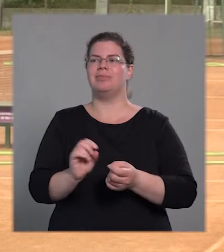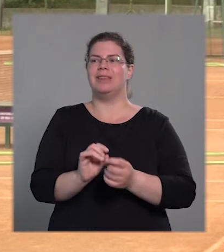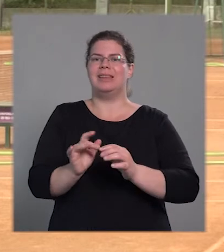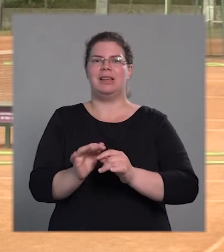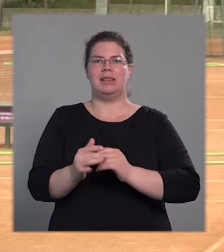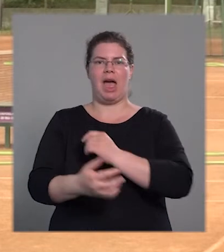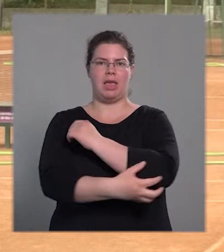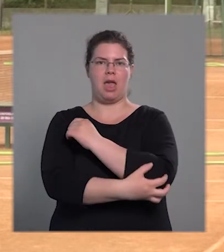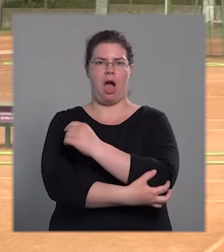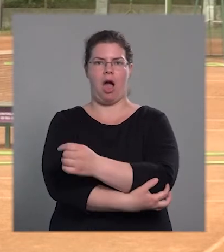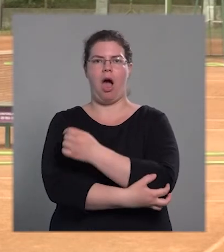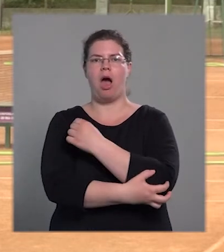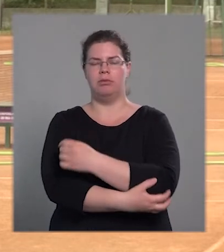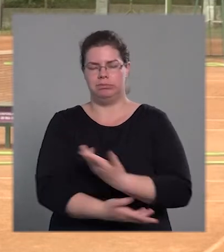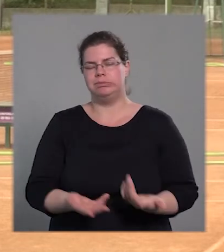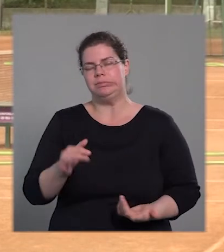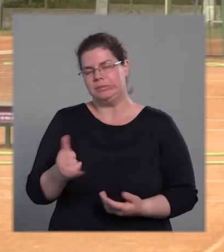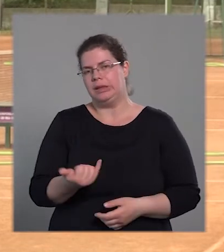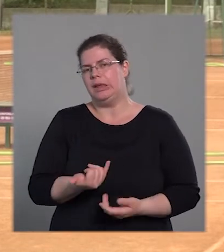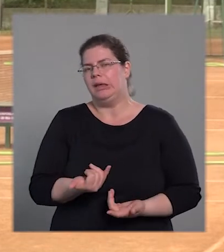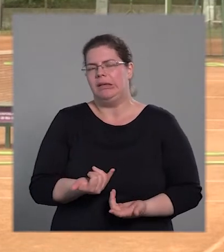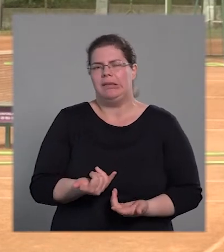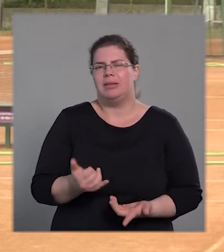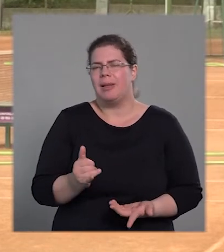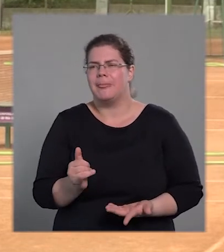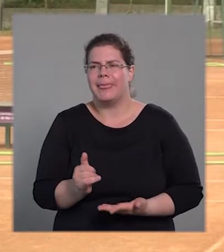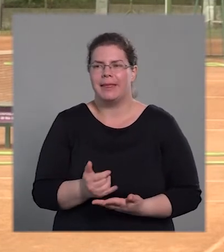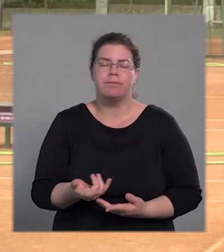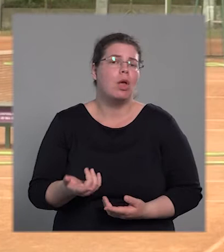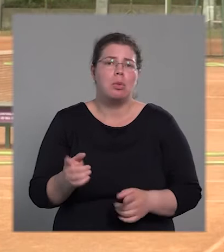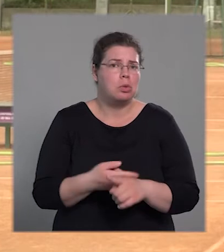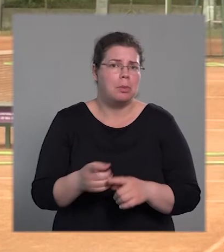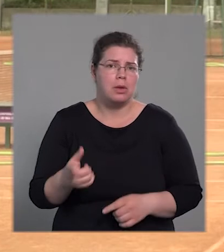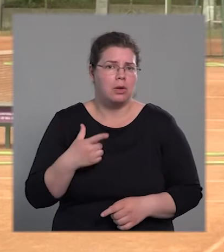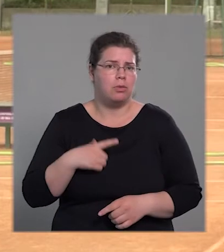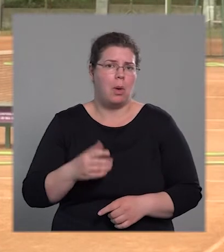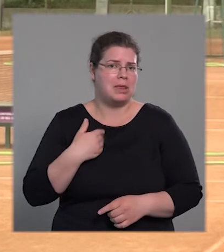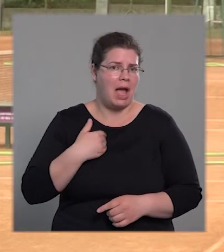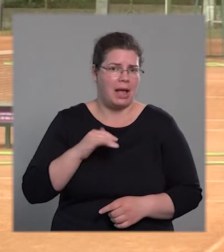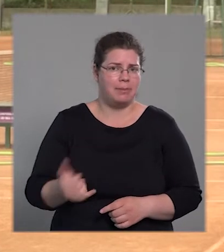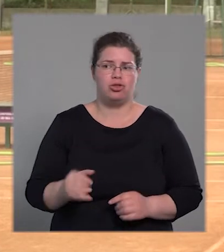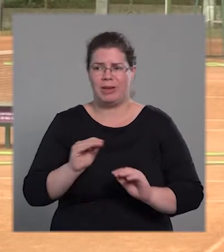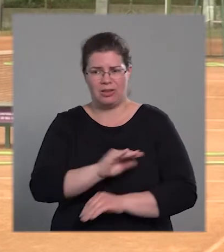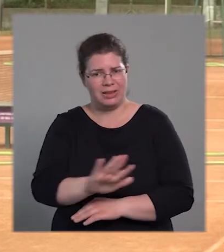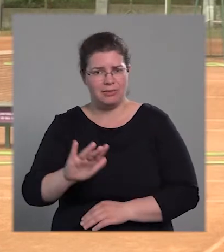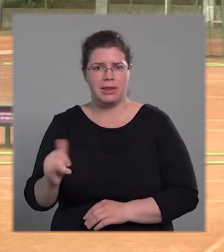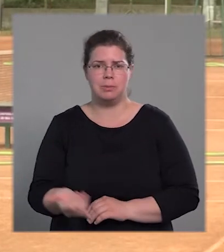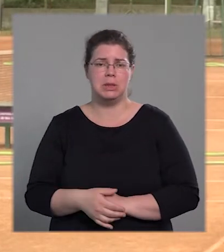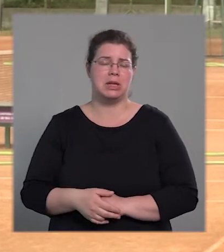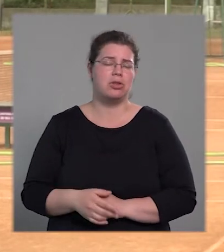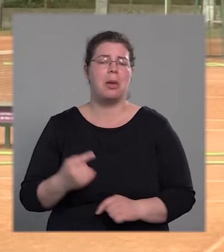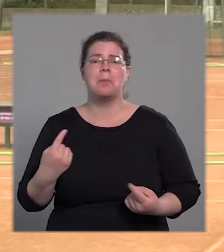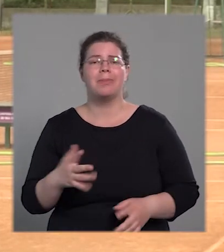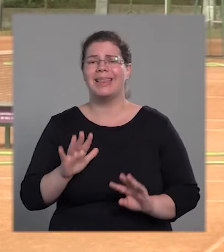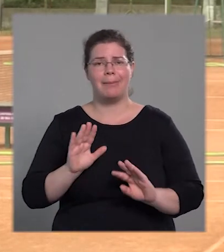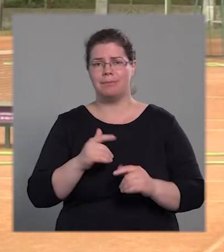valaki. Úgyhogy igazán nem többször volt, nekem is volt többször teniszkönyököm, illetve a tanítványaimnak is. Mi nem